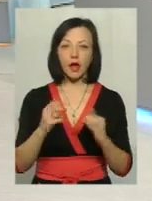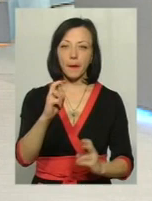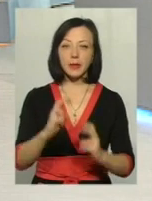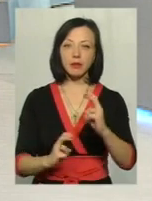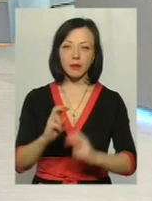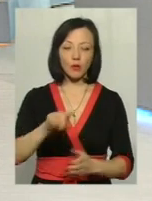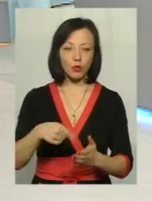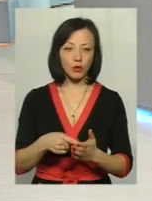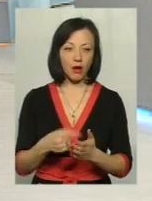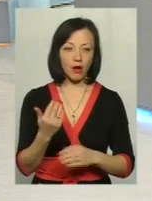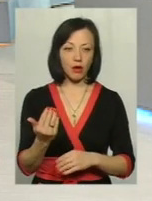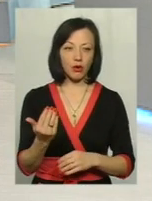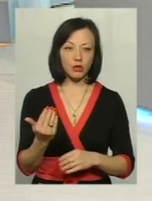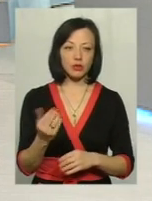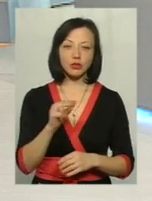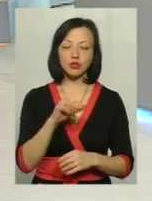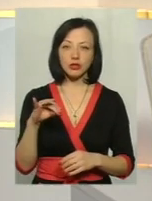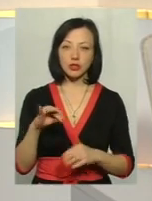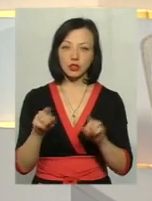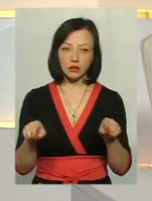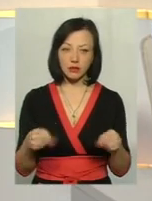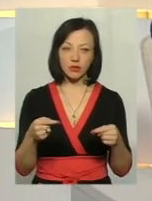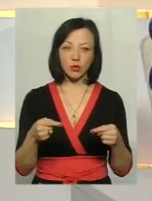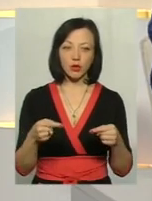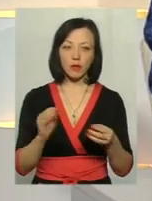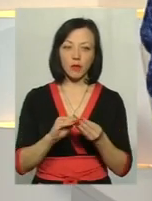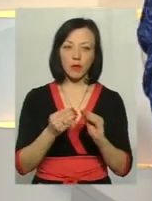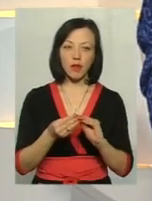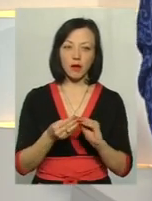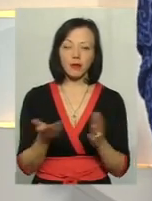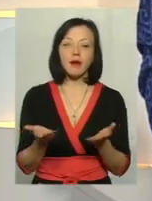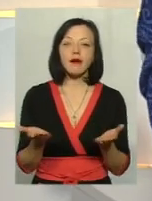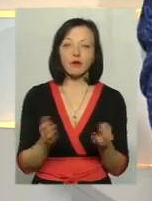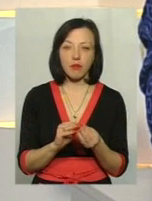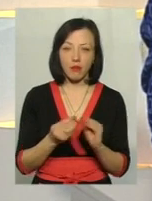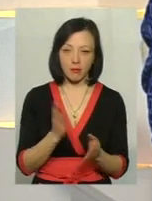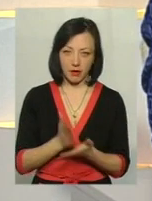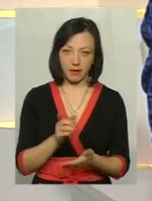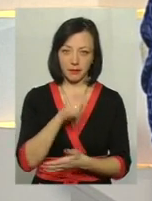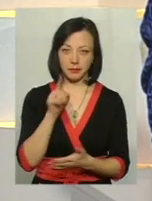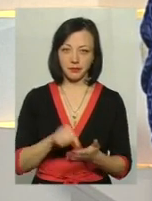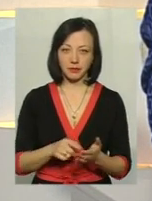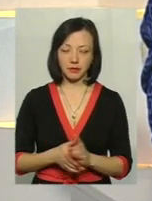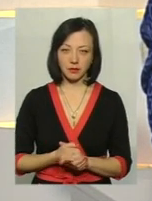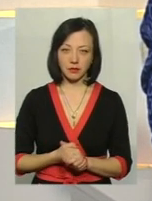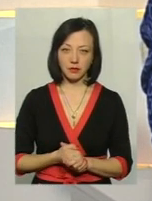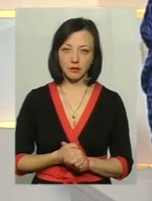підприємства комунального, чи створює воно певні проблеми і які саме, якщо є?